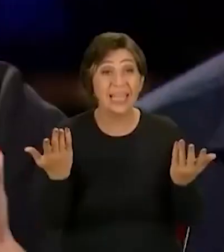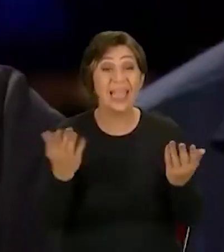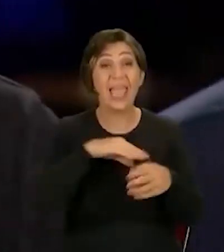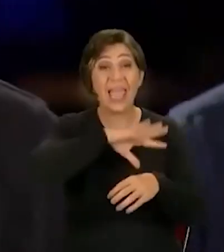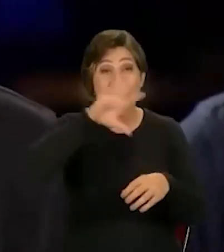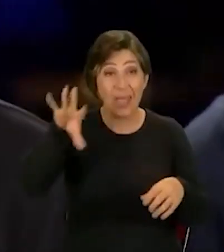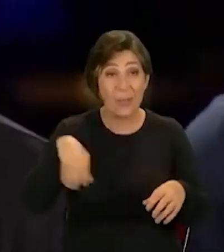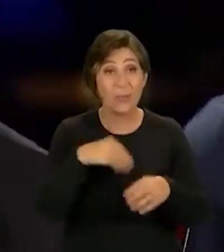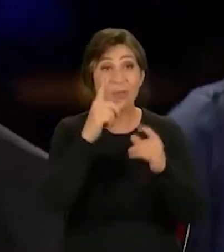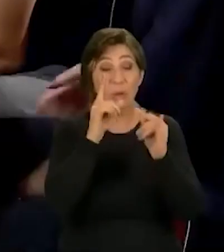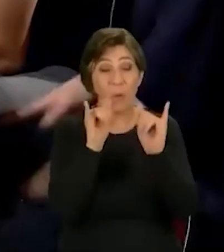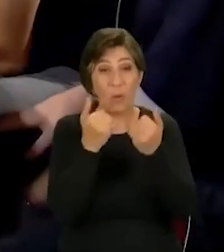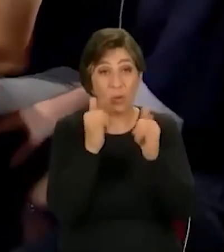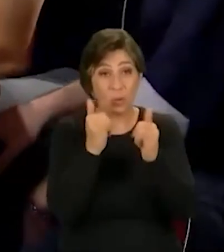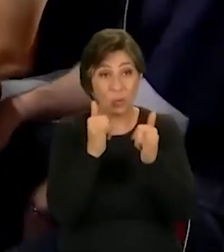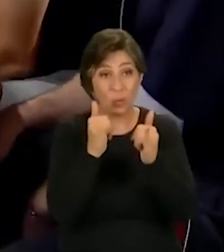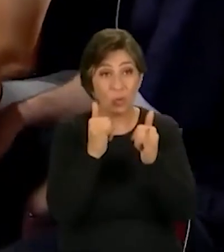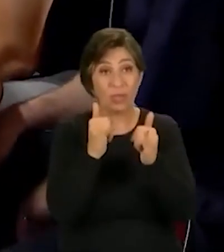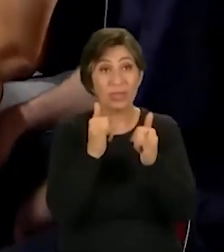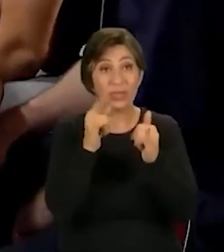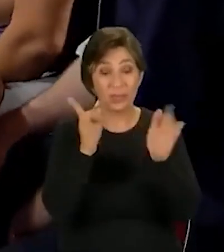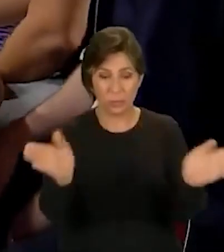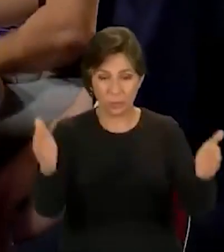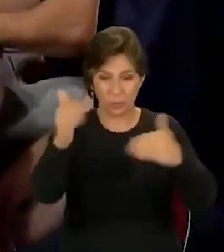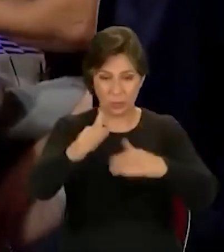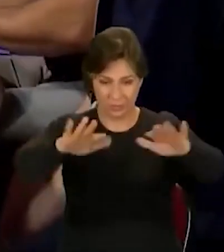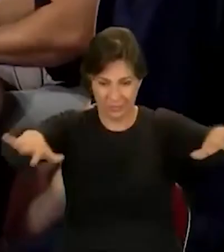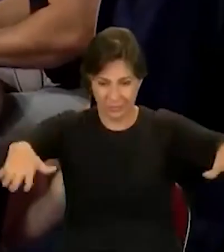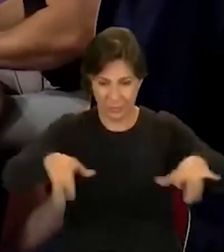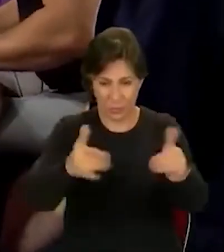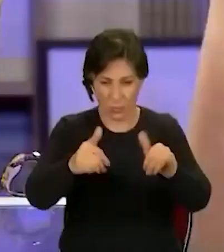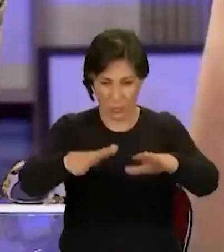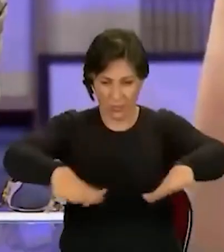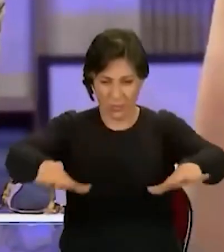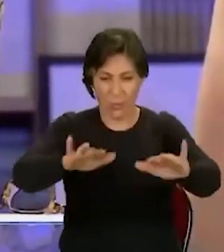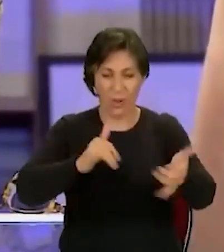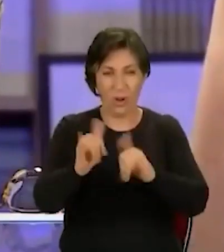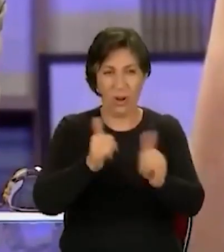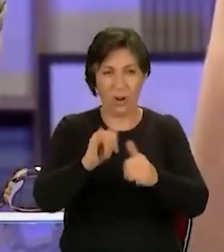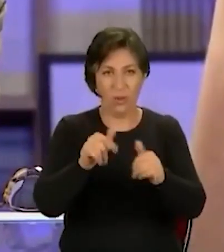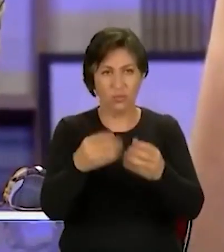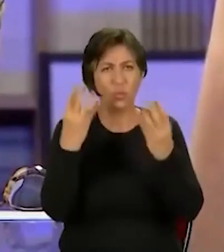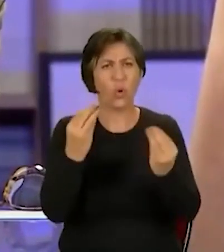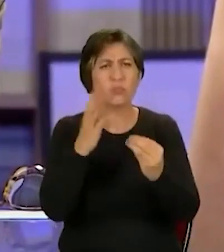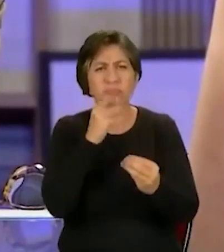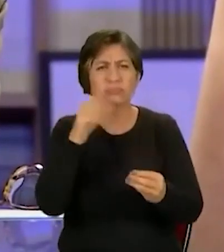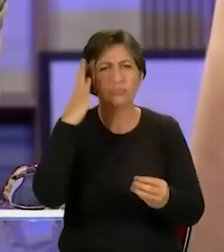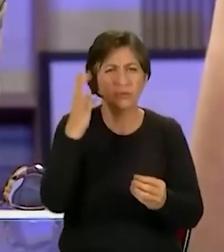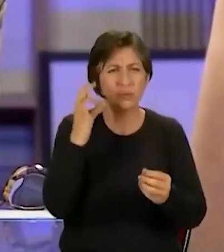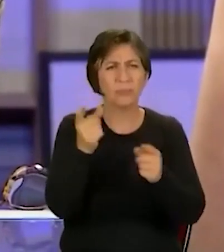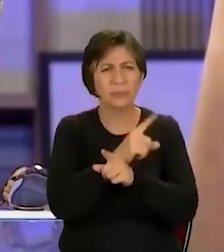Çünkü hepimiz bir oyunu, bir kutu, bu bir oyun. Bunu oynuyorsunuz. Bunu çok iyi oynuyorsunuz, çok